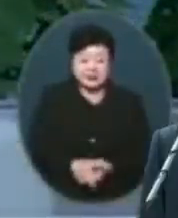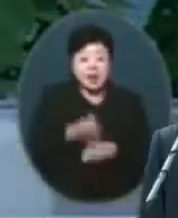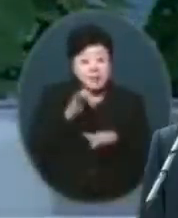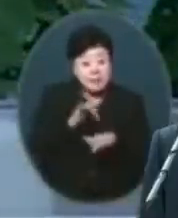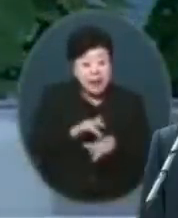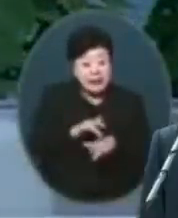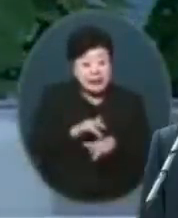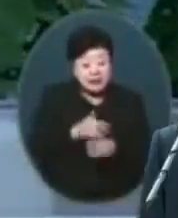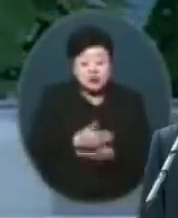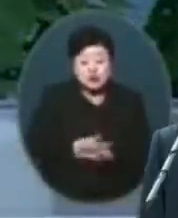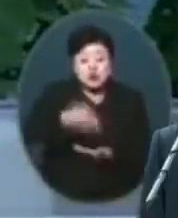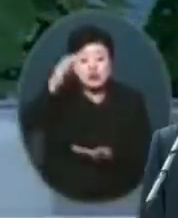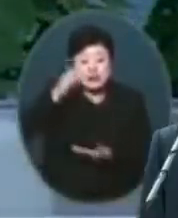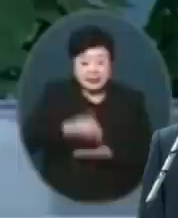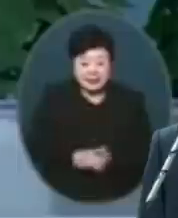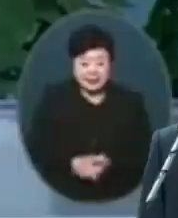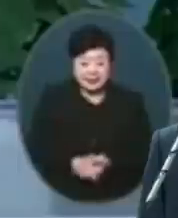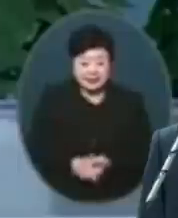마귀를 내쫓으면